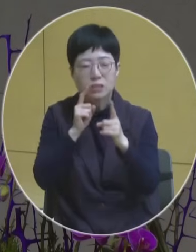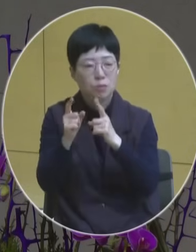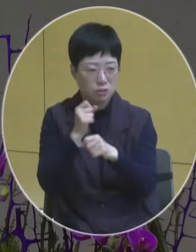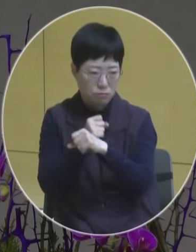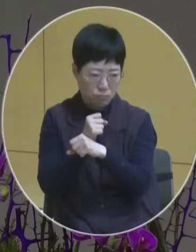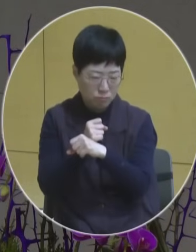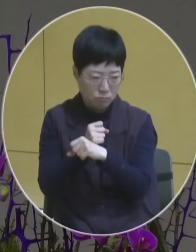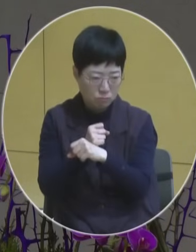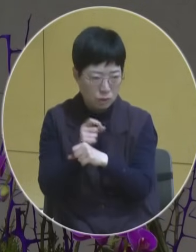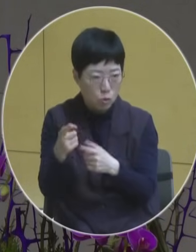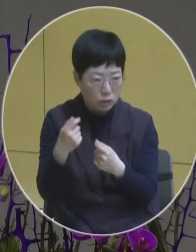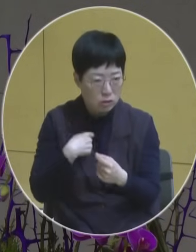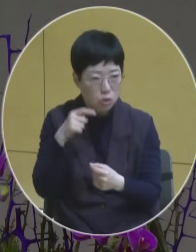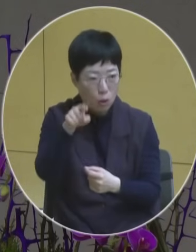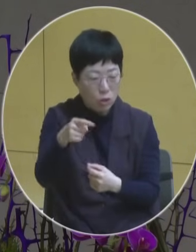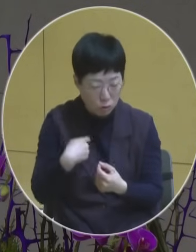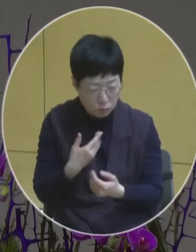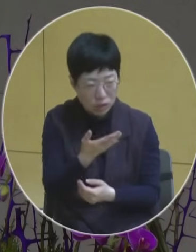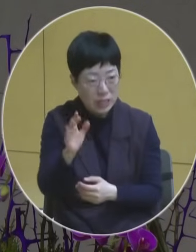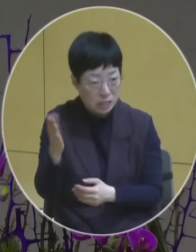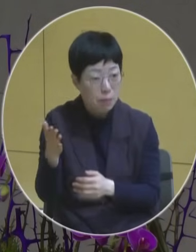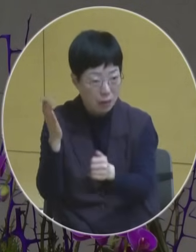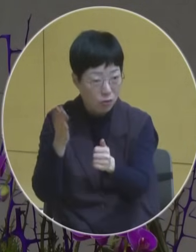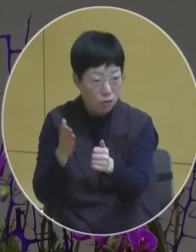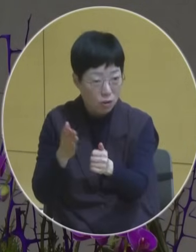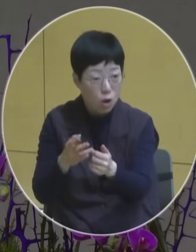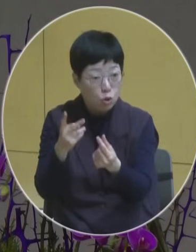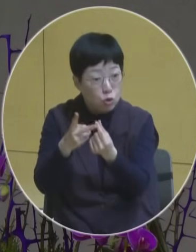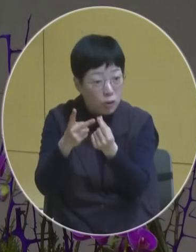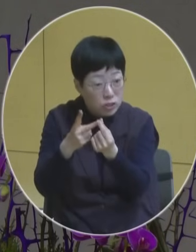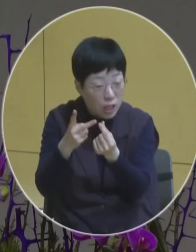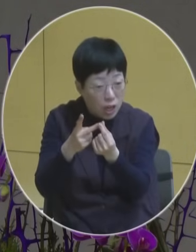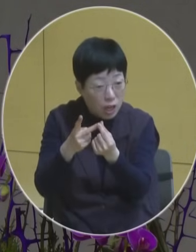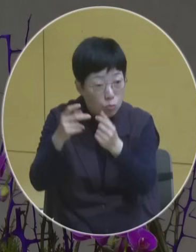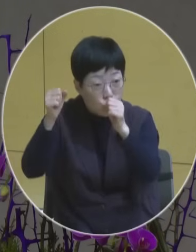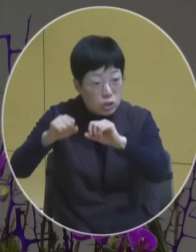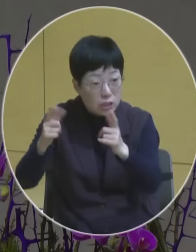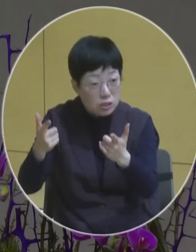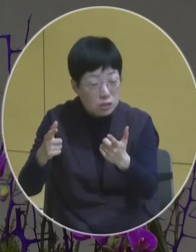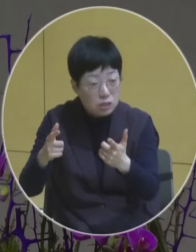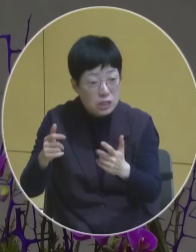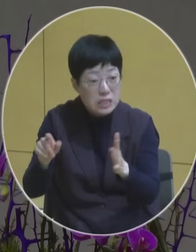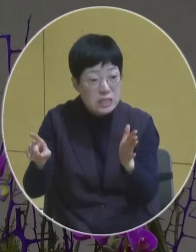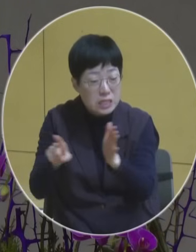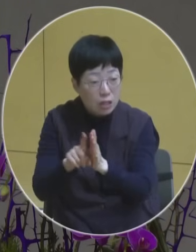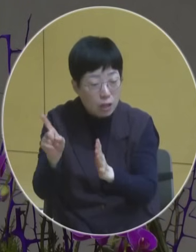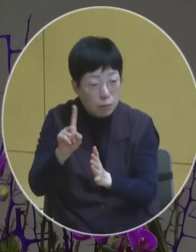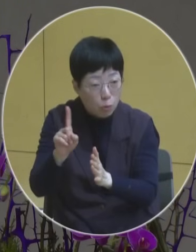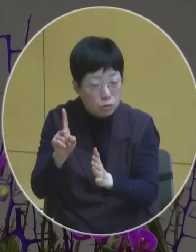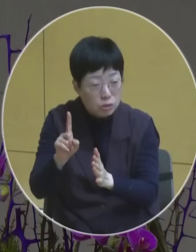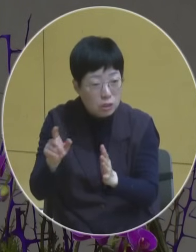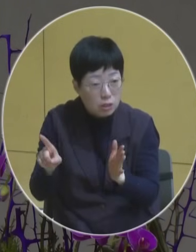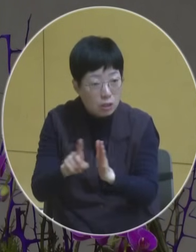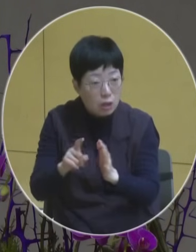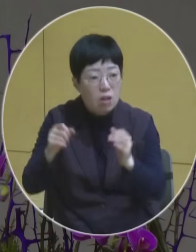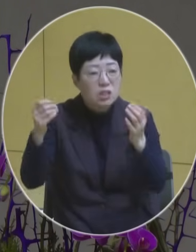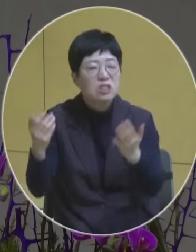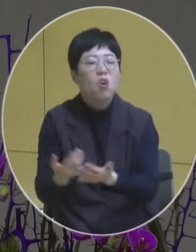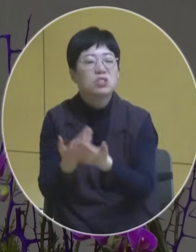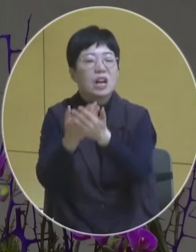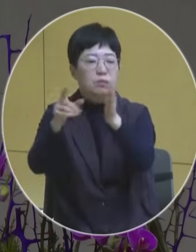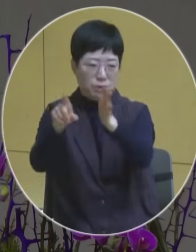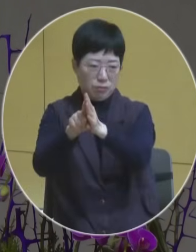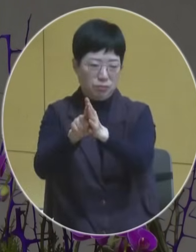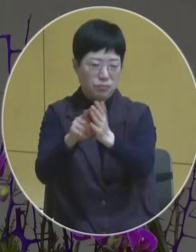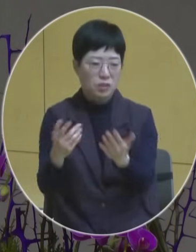말씀하고 있어요. 그런 저와 여러분 되기를 바랍니다. 두 번째로 무너지지 않는 인생, 그 인생은 성장하는